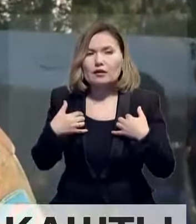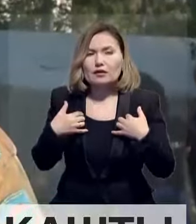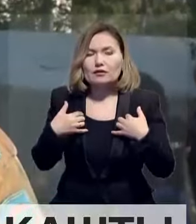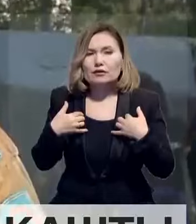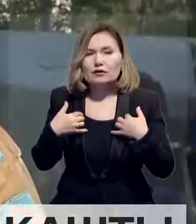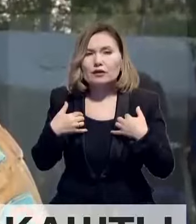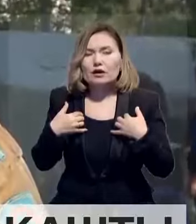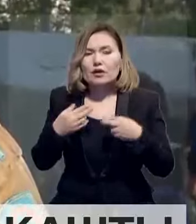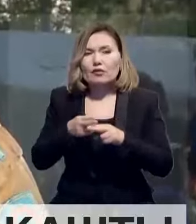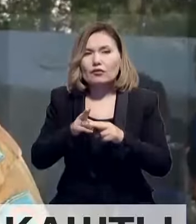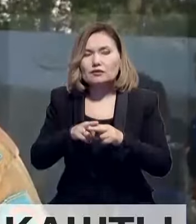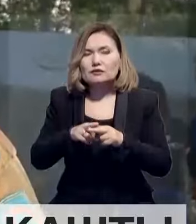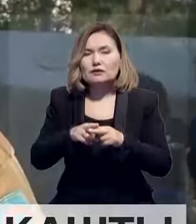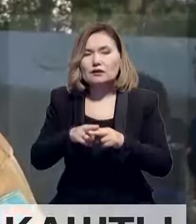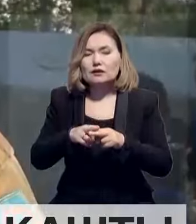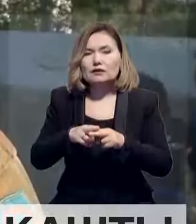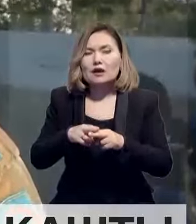өздерін мекендерін табады.